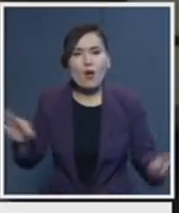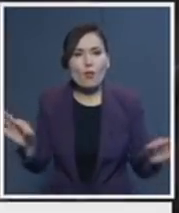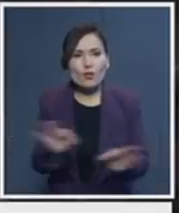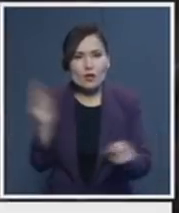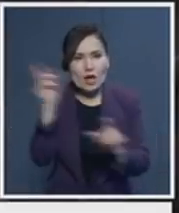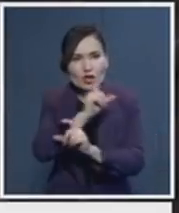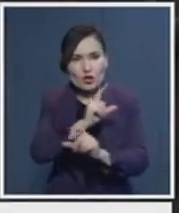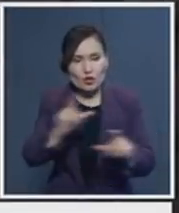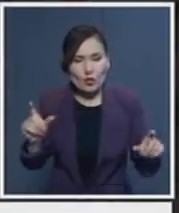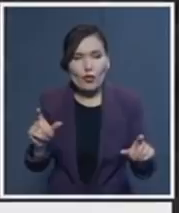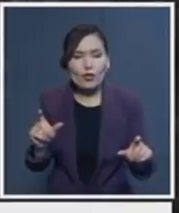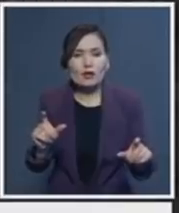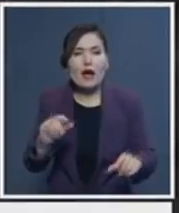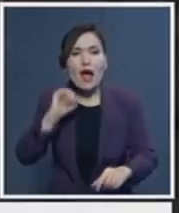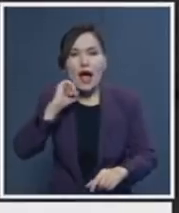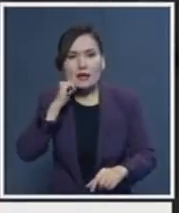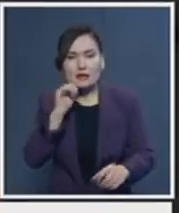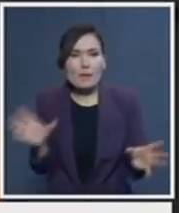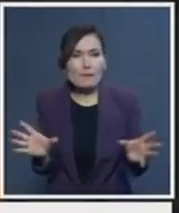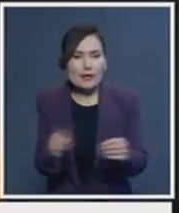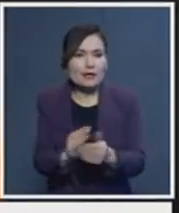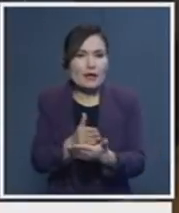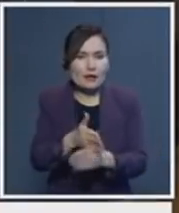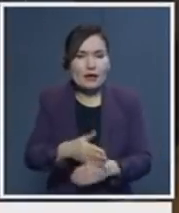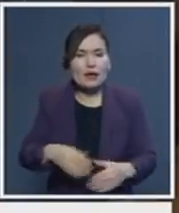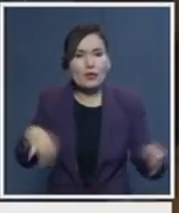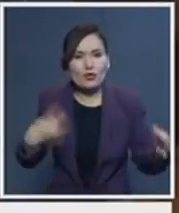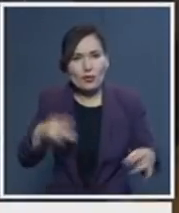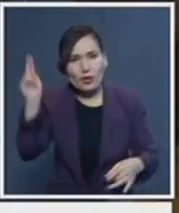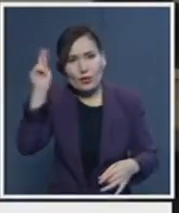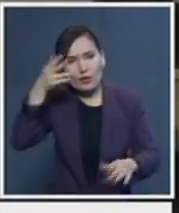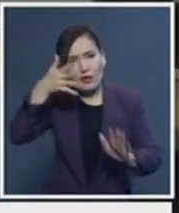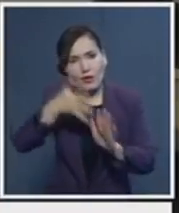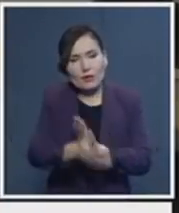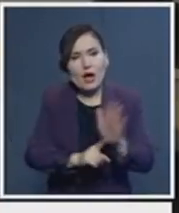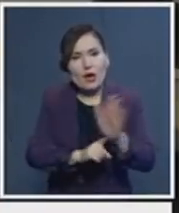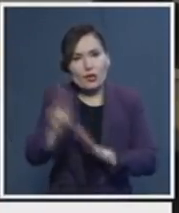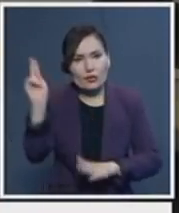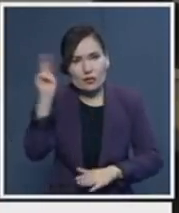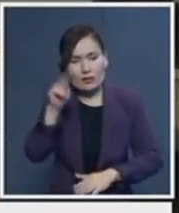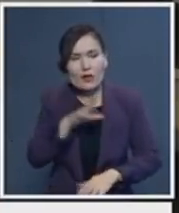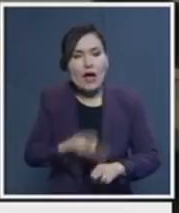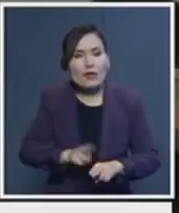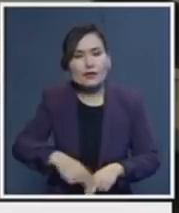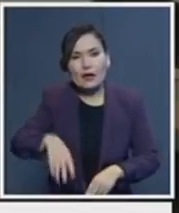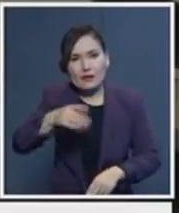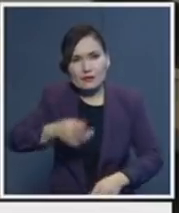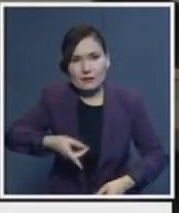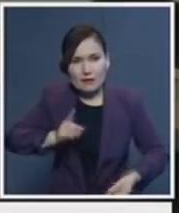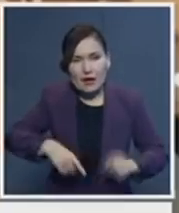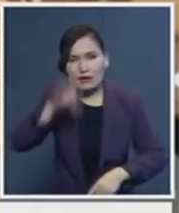әкелген. Атам домбыра тартты. Солай домбыра тартқым келіп музыкалық школға бардым. Нағыз қазақ қазақ емес, нағыз қазақ